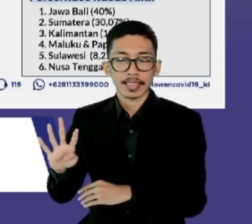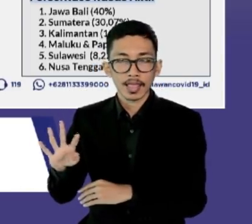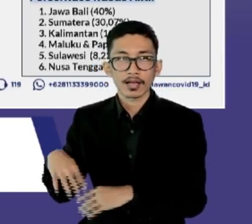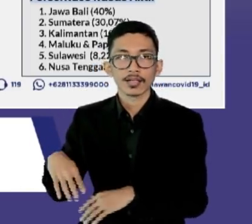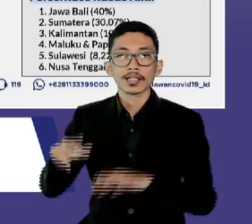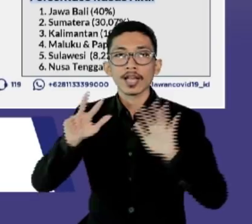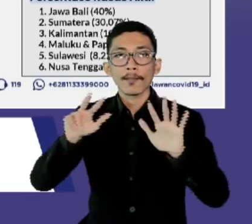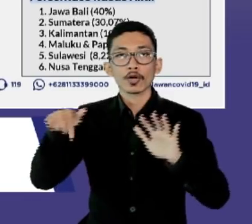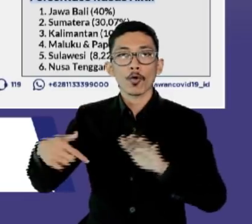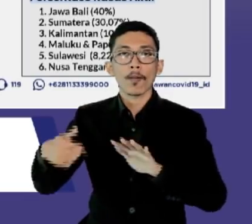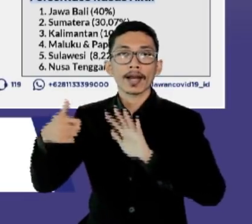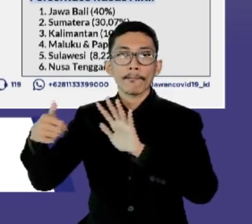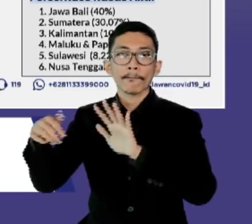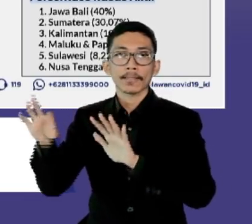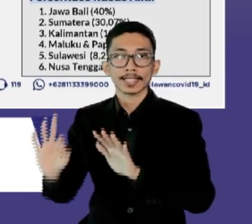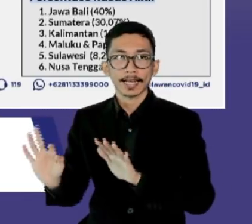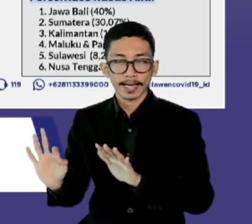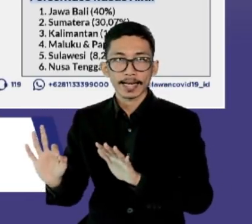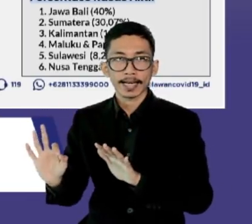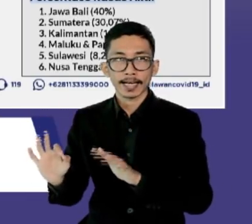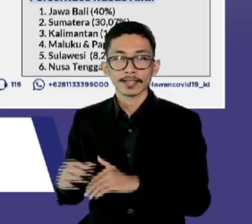8,6%. Kemudian disusul